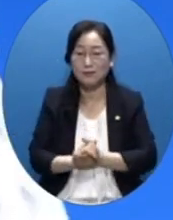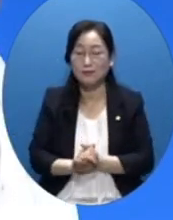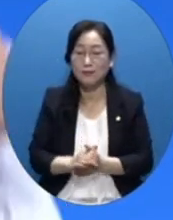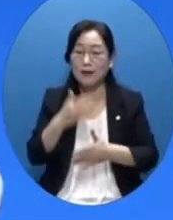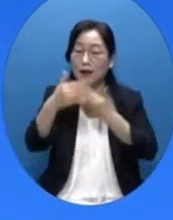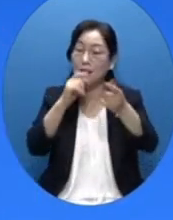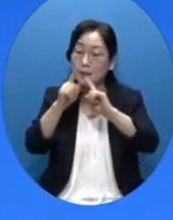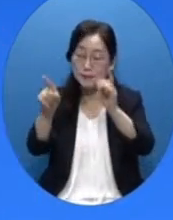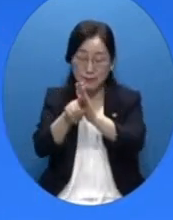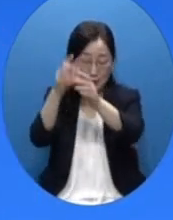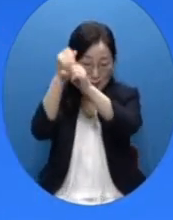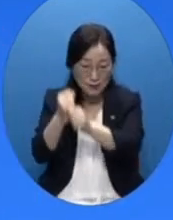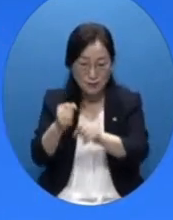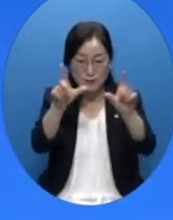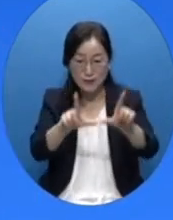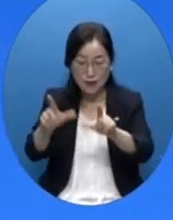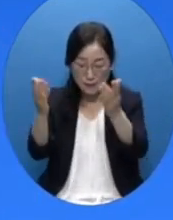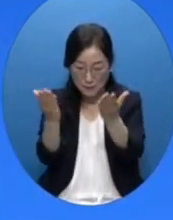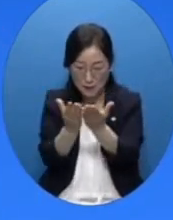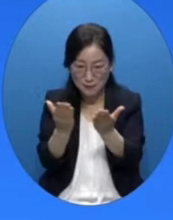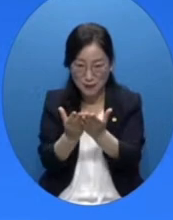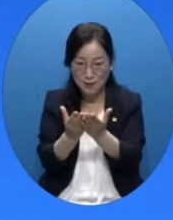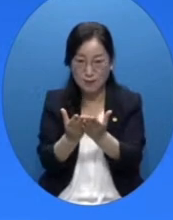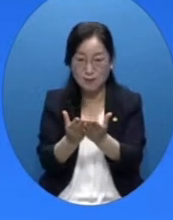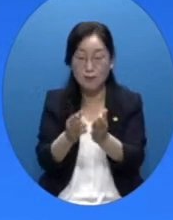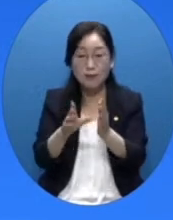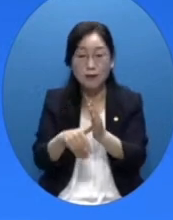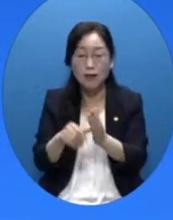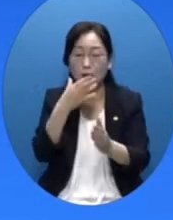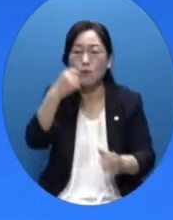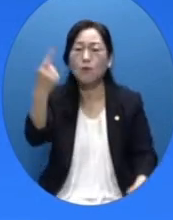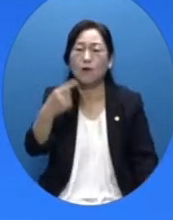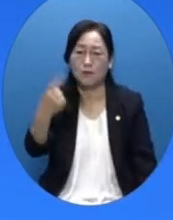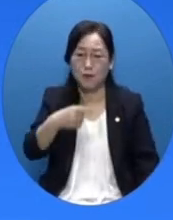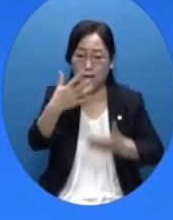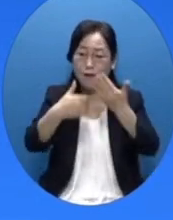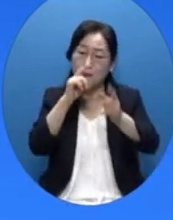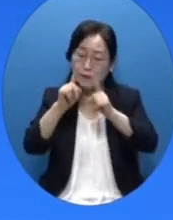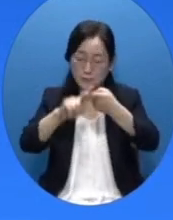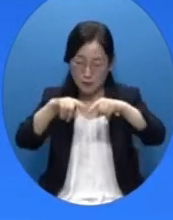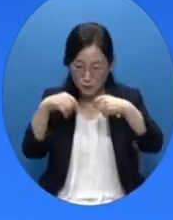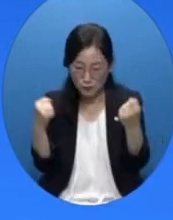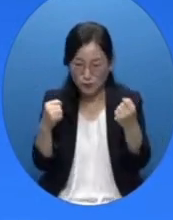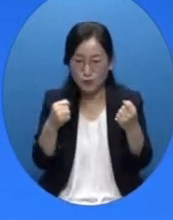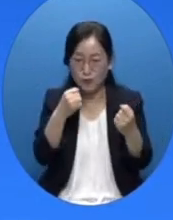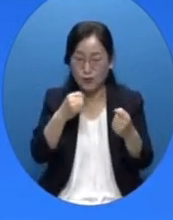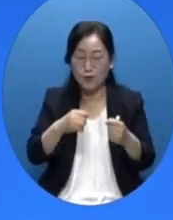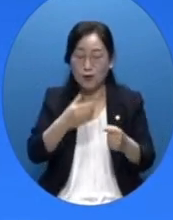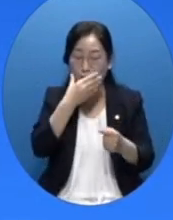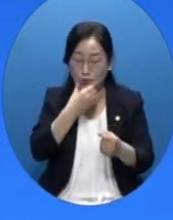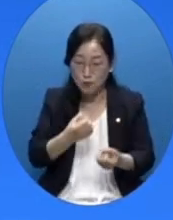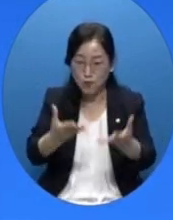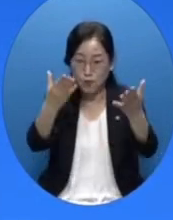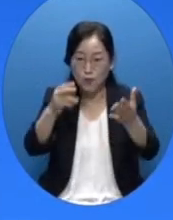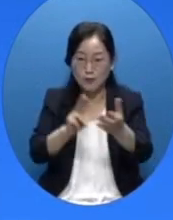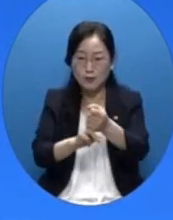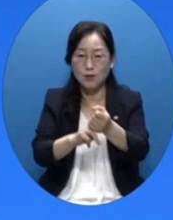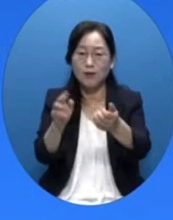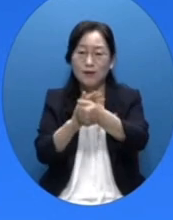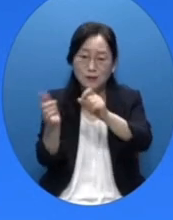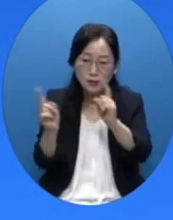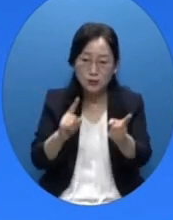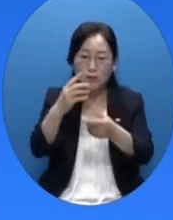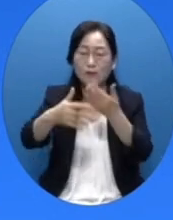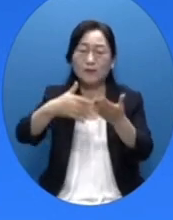말씀을 의지하고 맛 따로 살 때 하늘의 복이 많은 것입니다 말씀에 순종할 탄 후에 축복 임하고 기적 임하고 치료가 임하고 하나님의